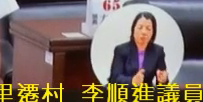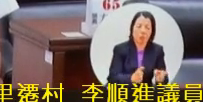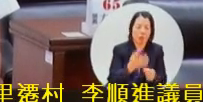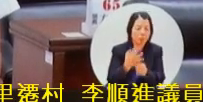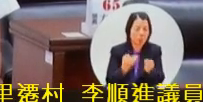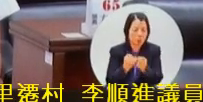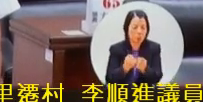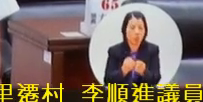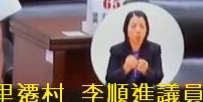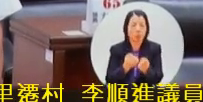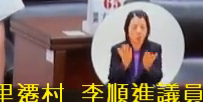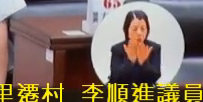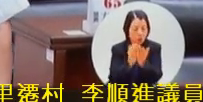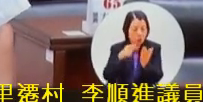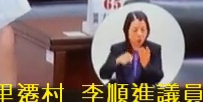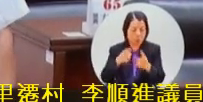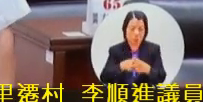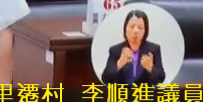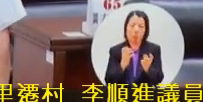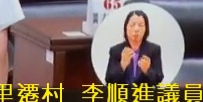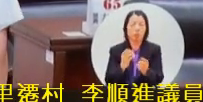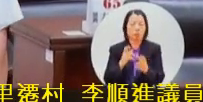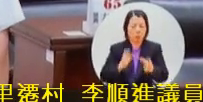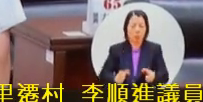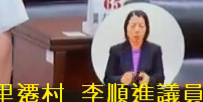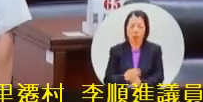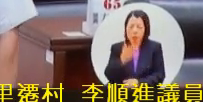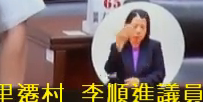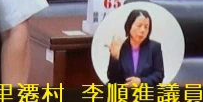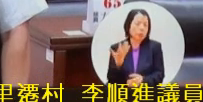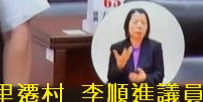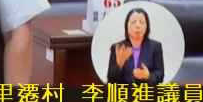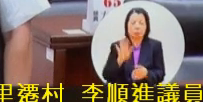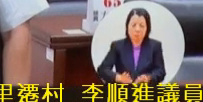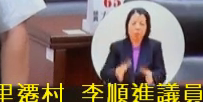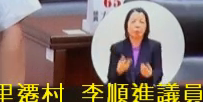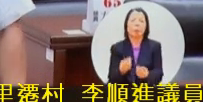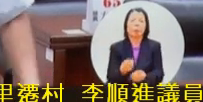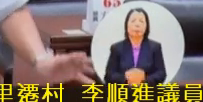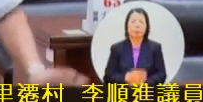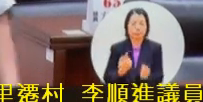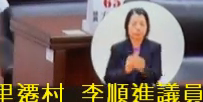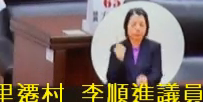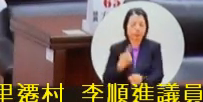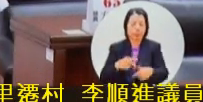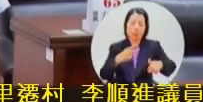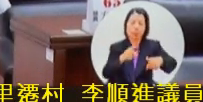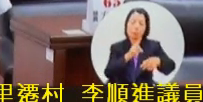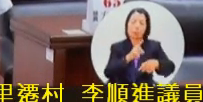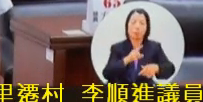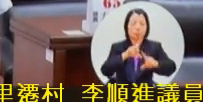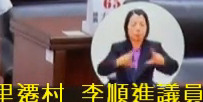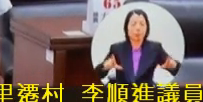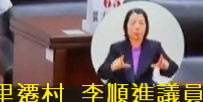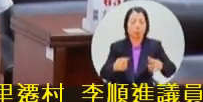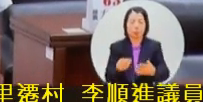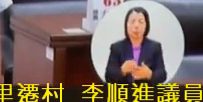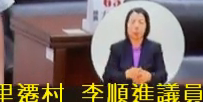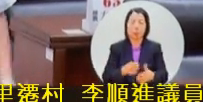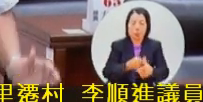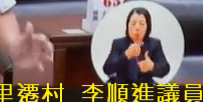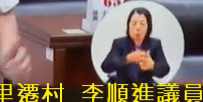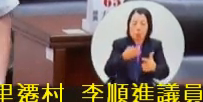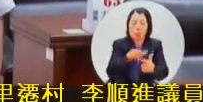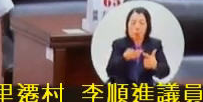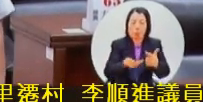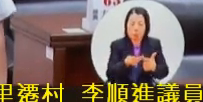开高雄，我一直都待在小港，从来没有这样的一个状况的哈。去年人大工业区降编，然后我们的